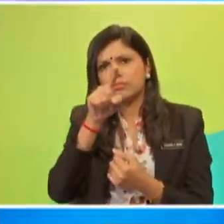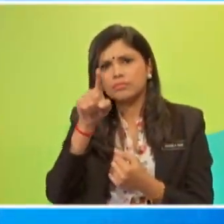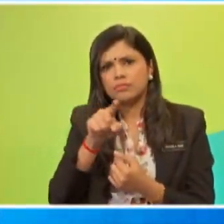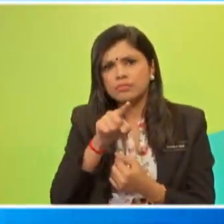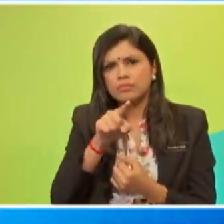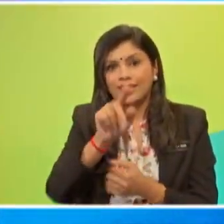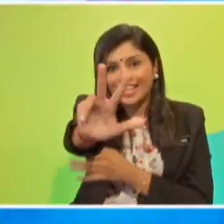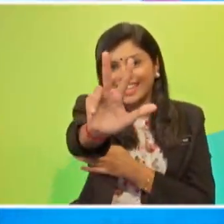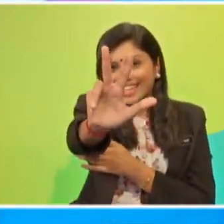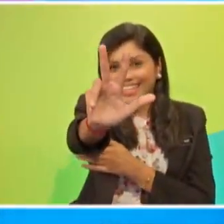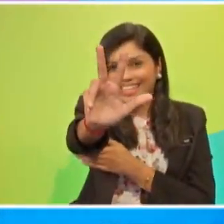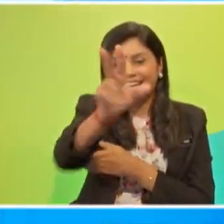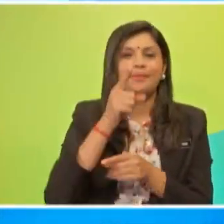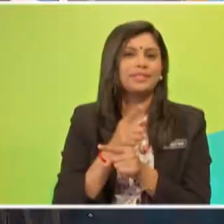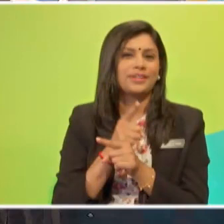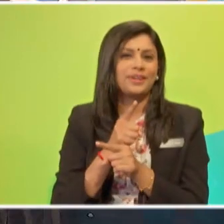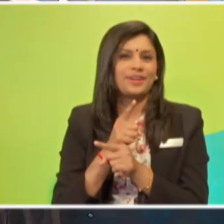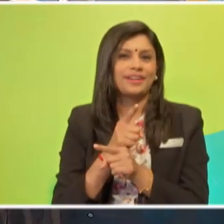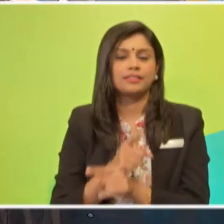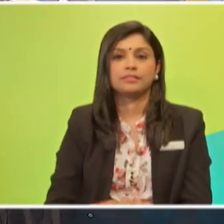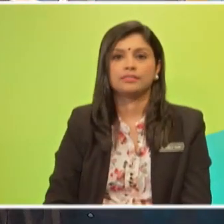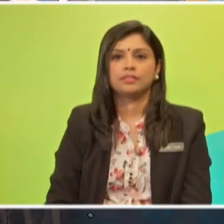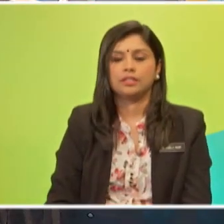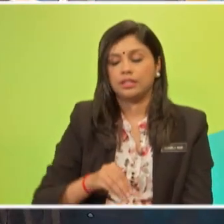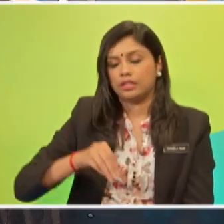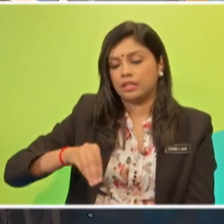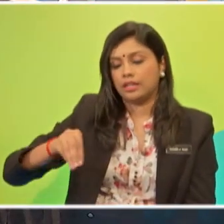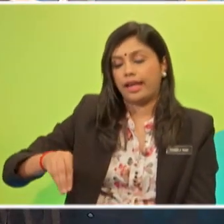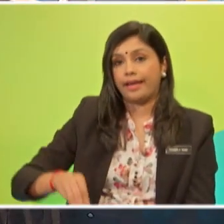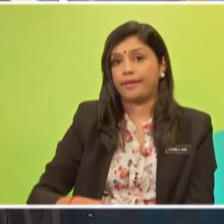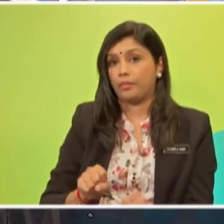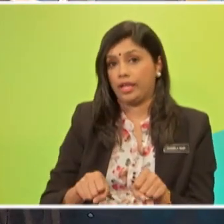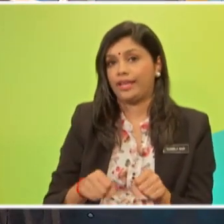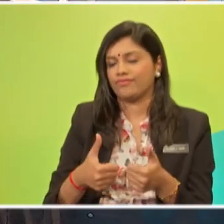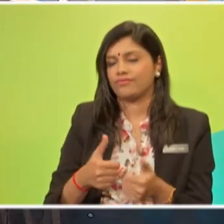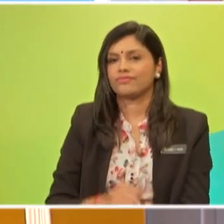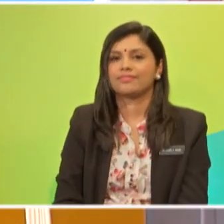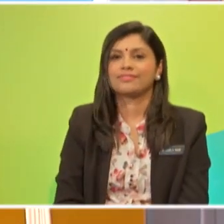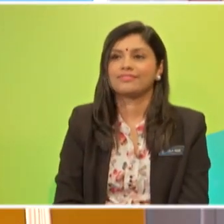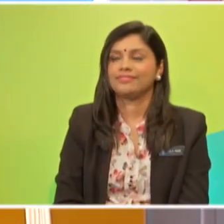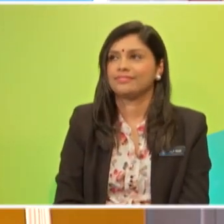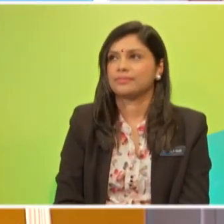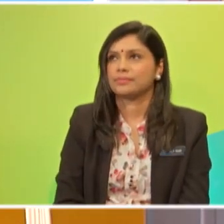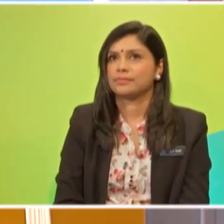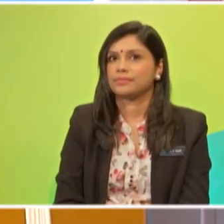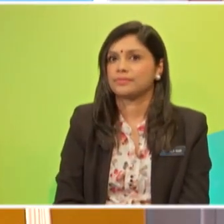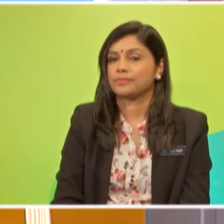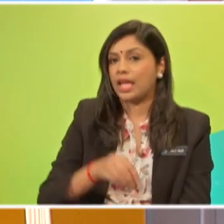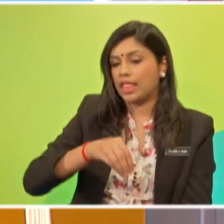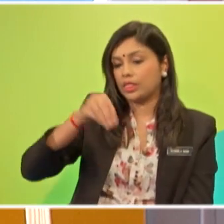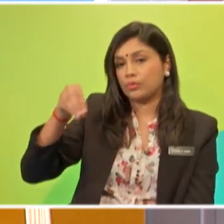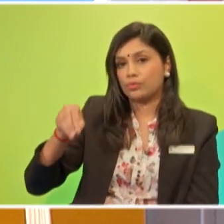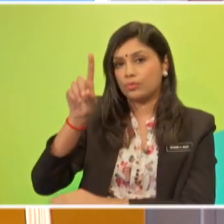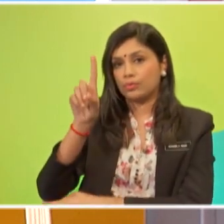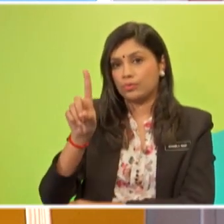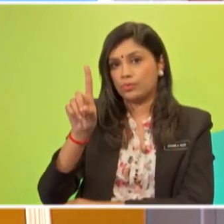cikgu. Nombor tiga, betul, Sean. Okey, jom kita nak gerakkan. Boleh, Sean? Okey, boleh, cikgu. Okey, jom.